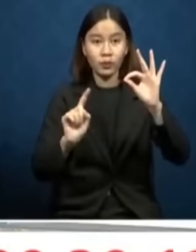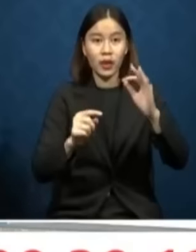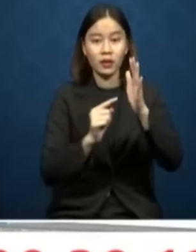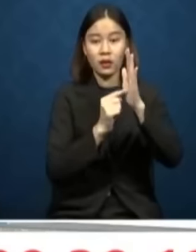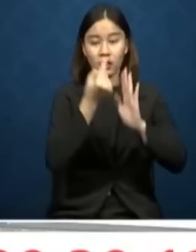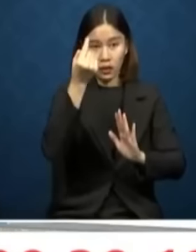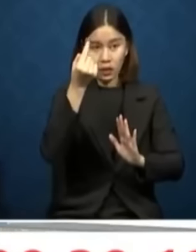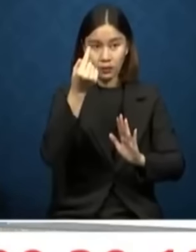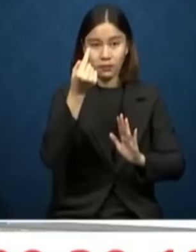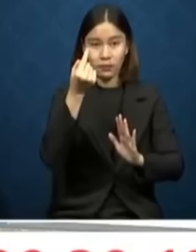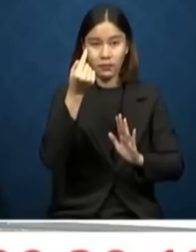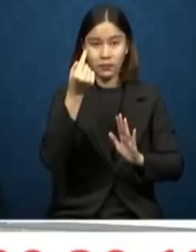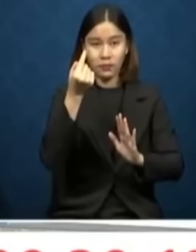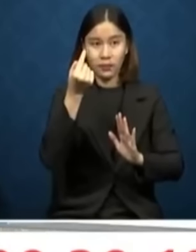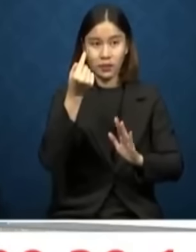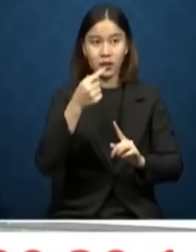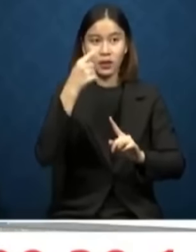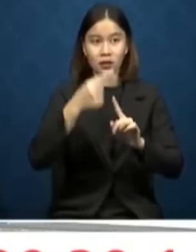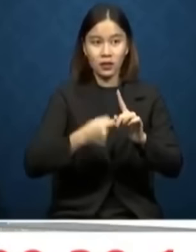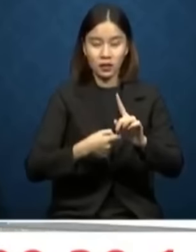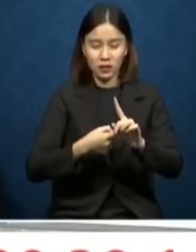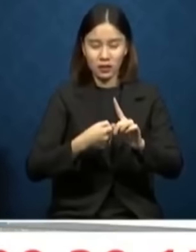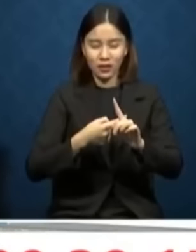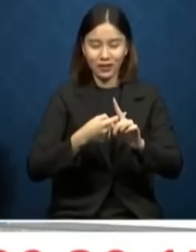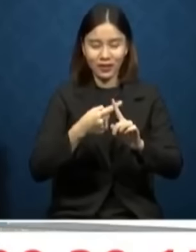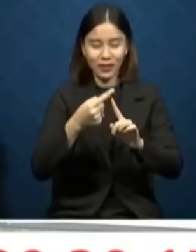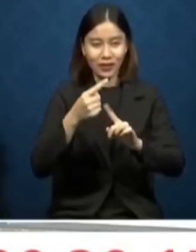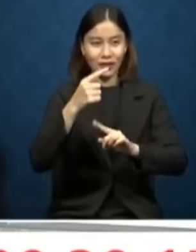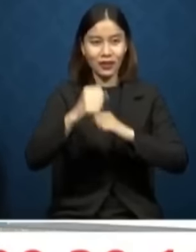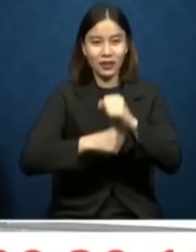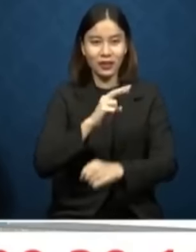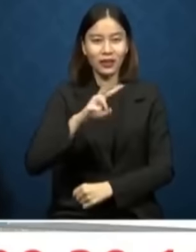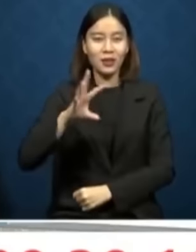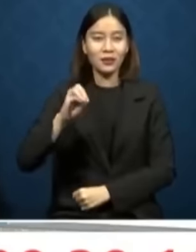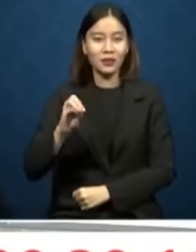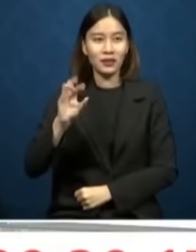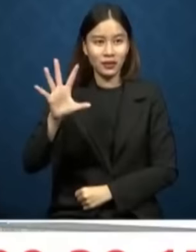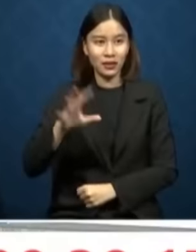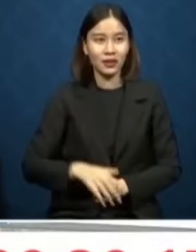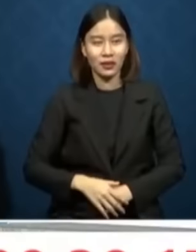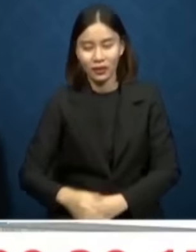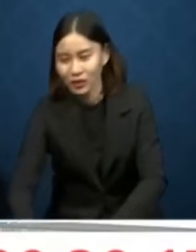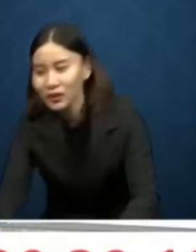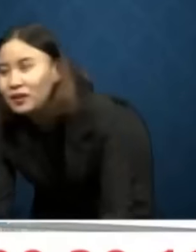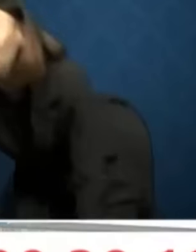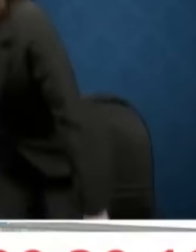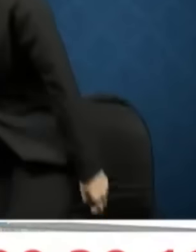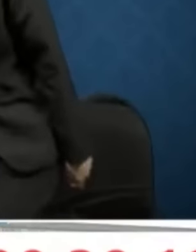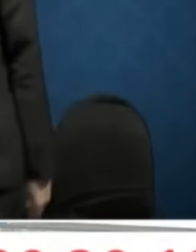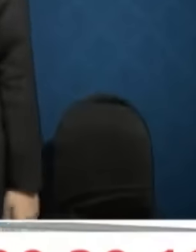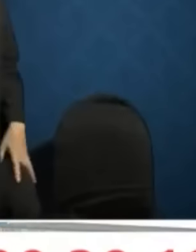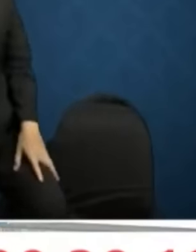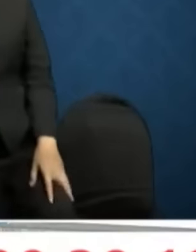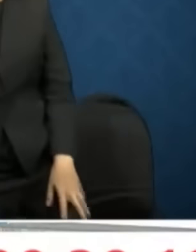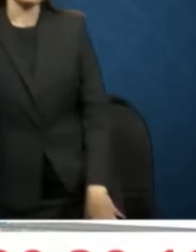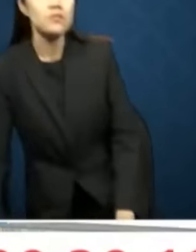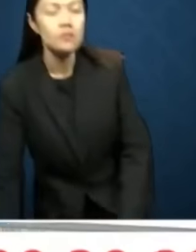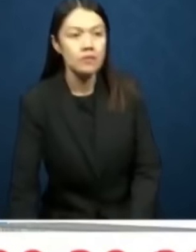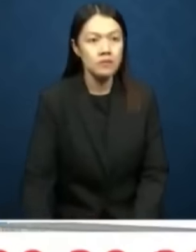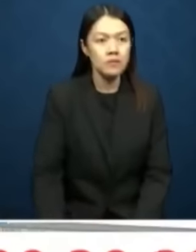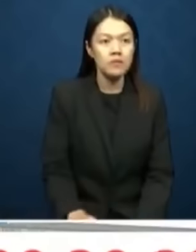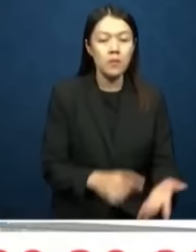แต่เดือนตุลาคมปี2565ถึงวันที่มารายงานต่อคณะกรรมการ